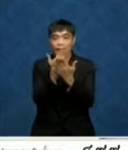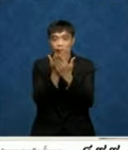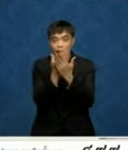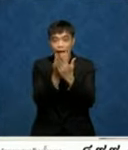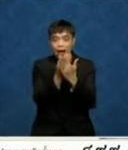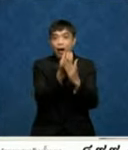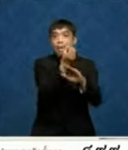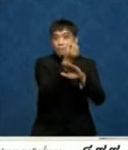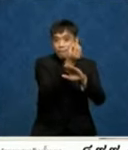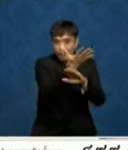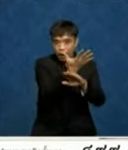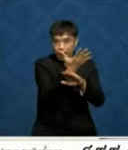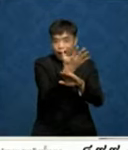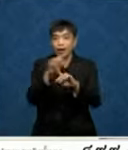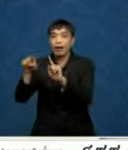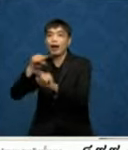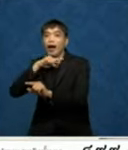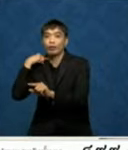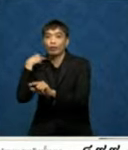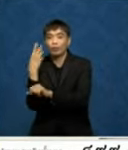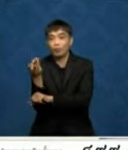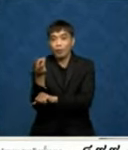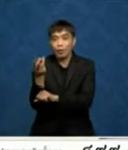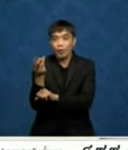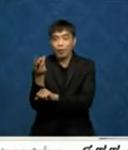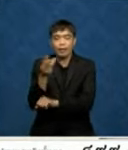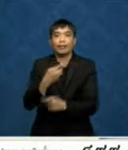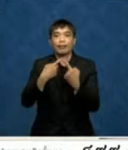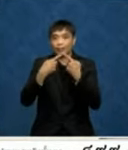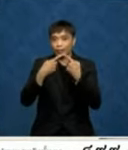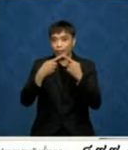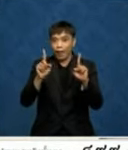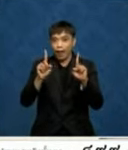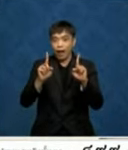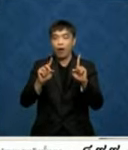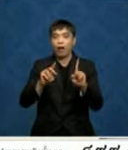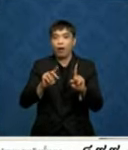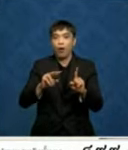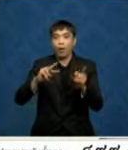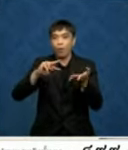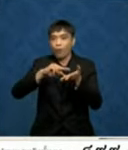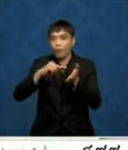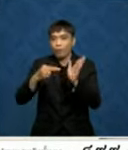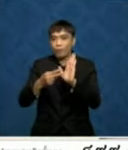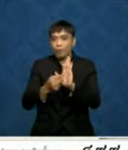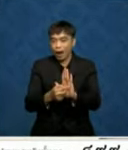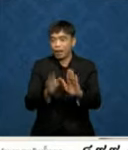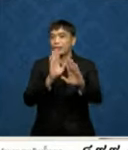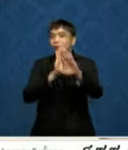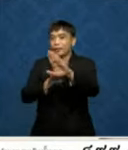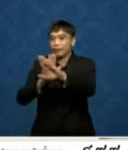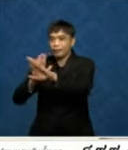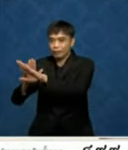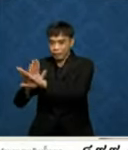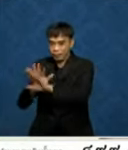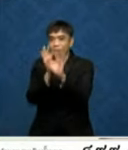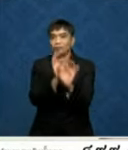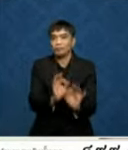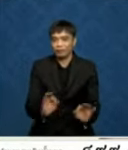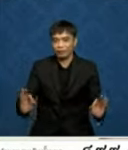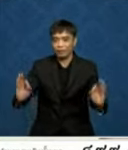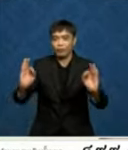าดดุลงบประมาณในแต่ละปีก็ตามทีแต่นี่เป็นสัญญาณเตือนภัยที่ต้องให้ความสนใจเป็นพิเศษทั้งนี้เพ